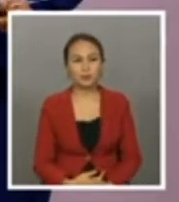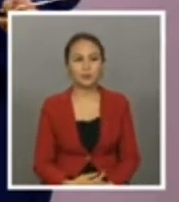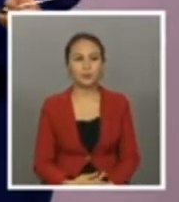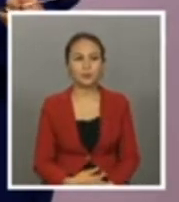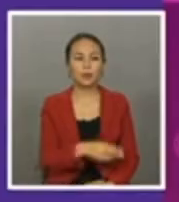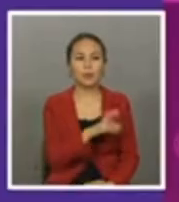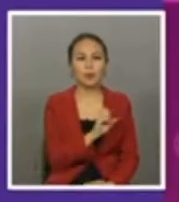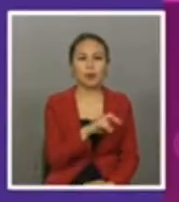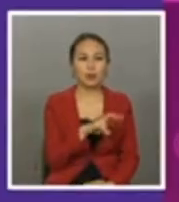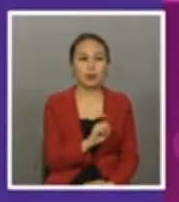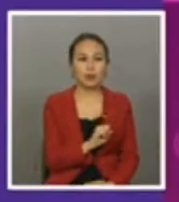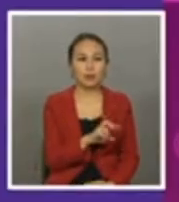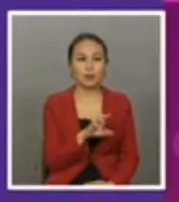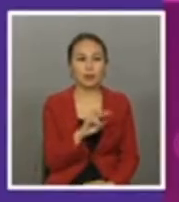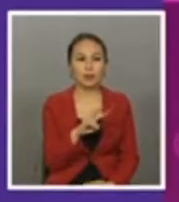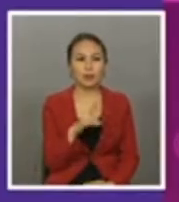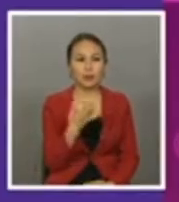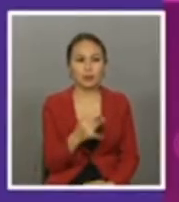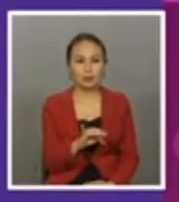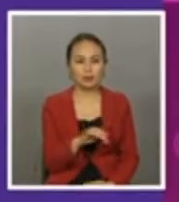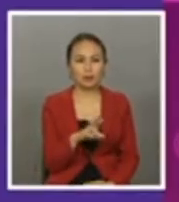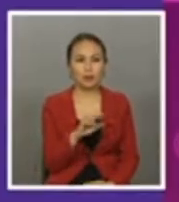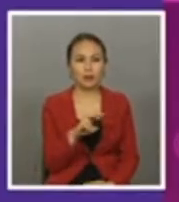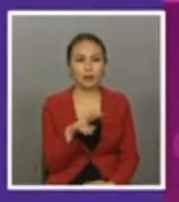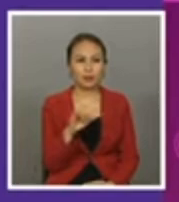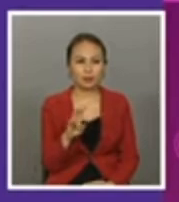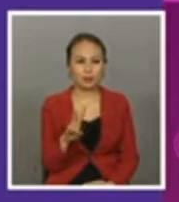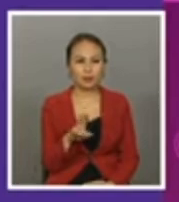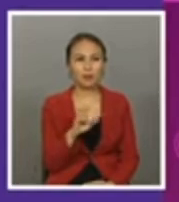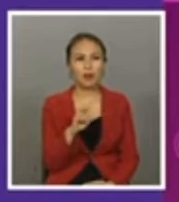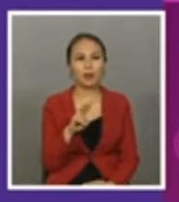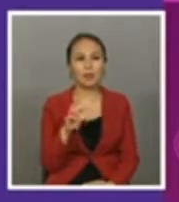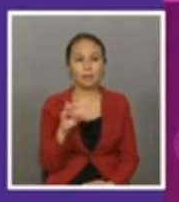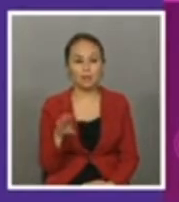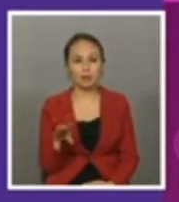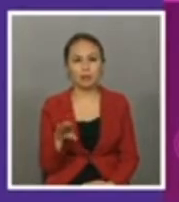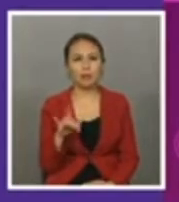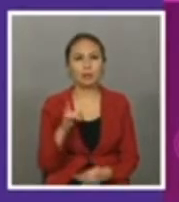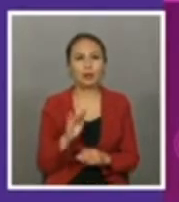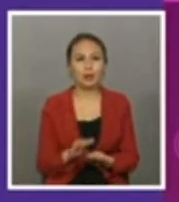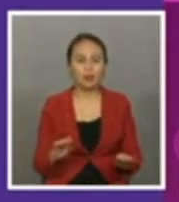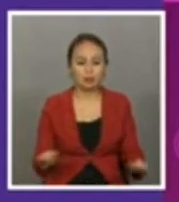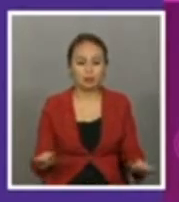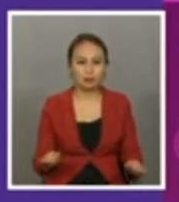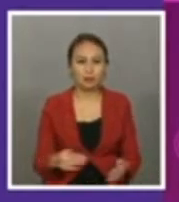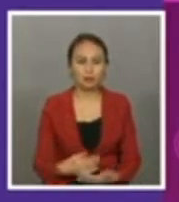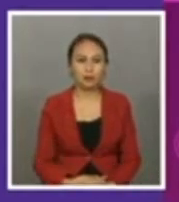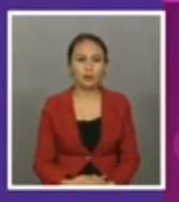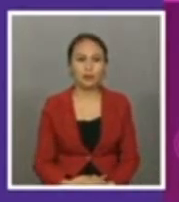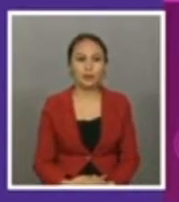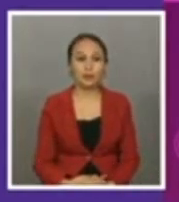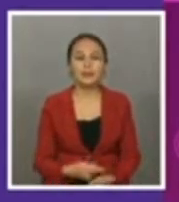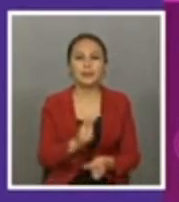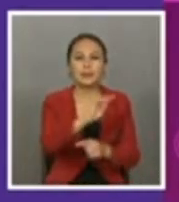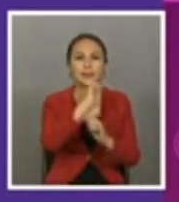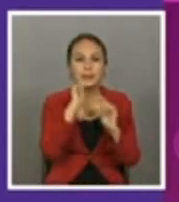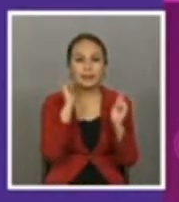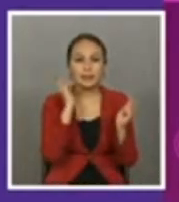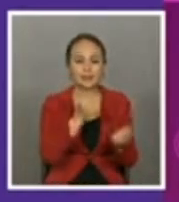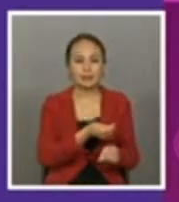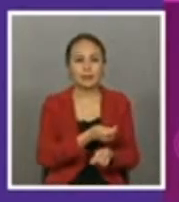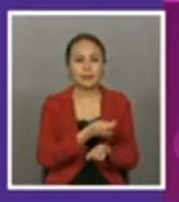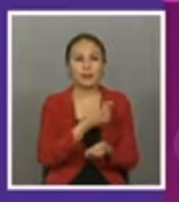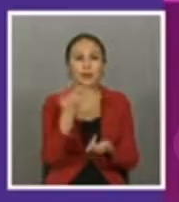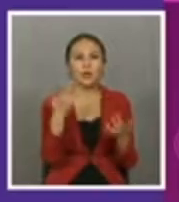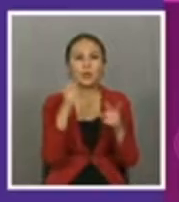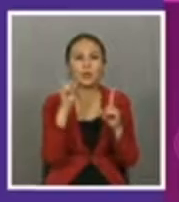Бала, балақай, балақан, баламен және балалық. Қай сөз